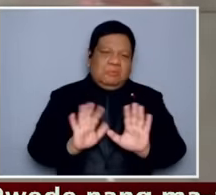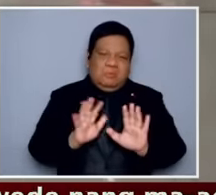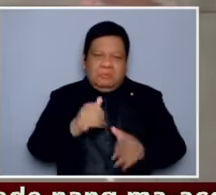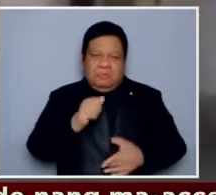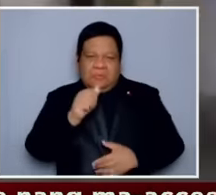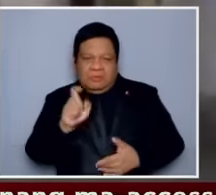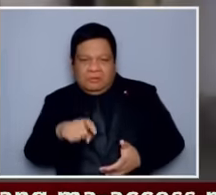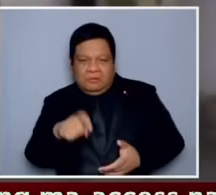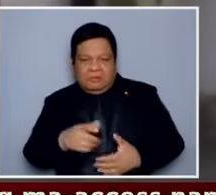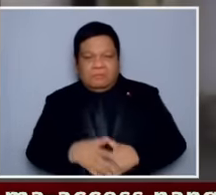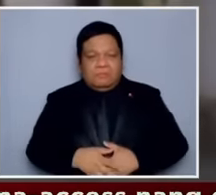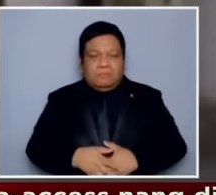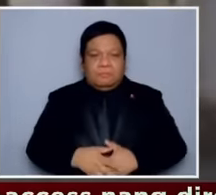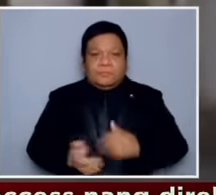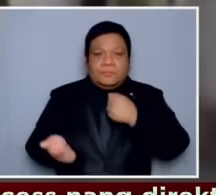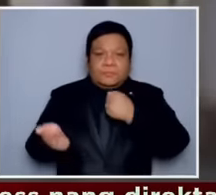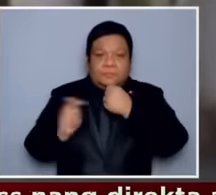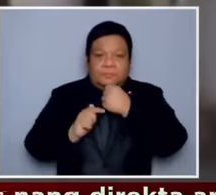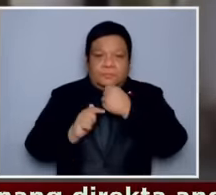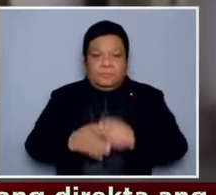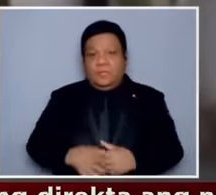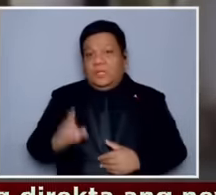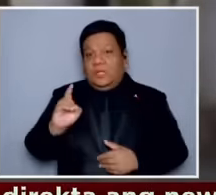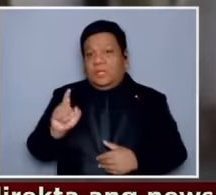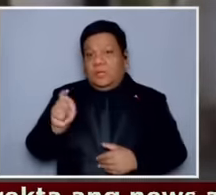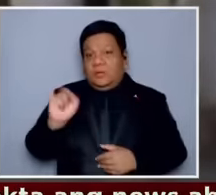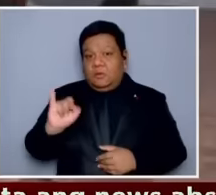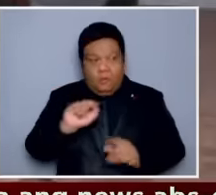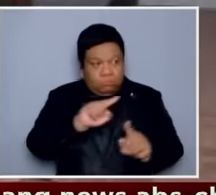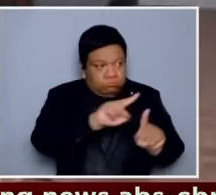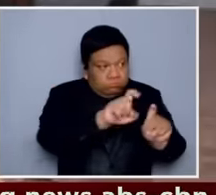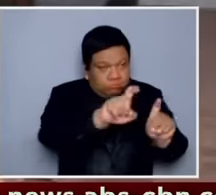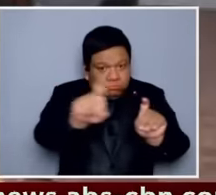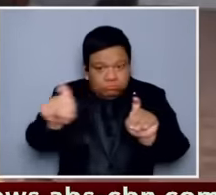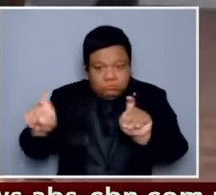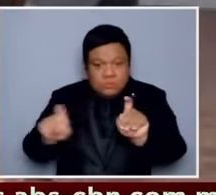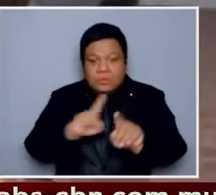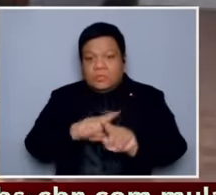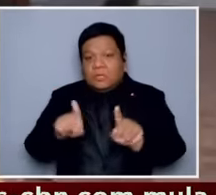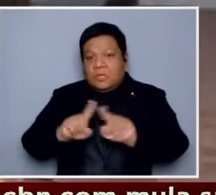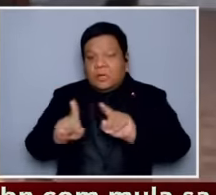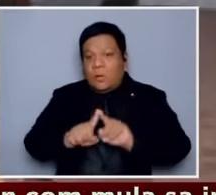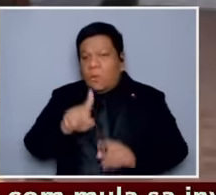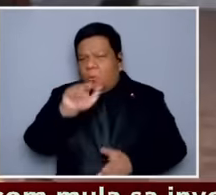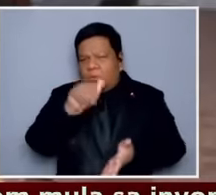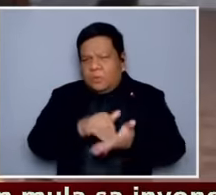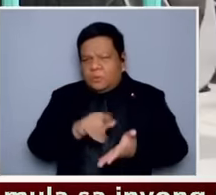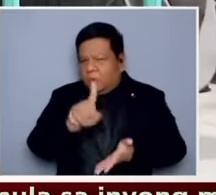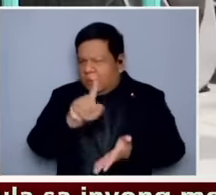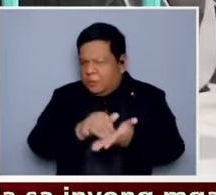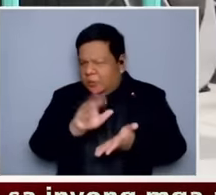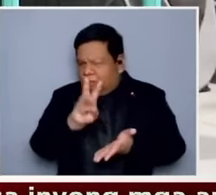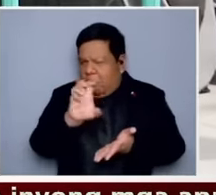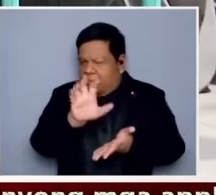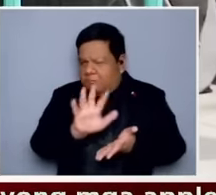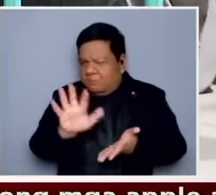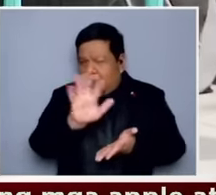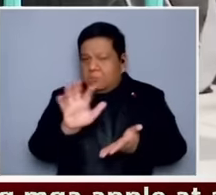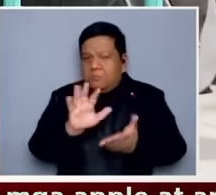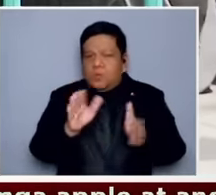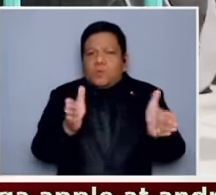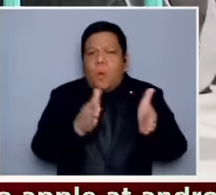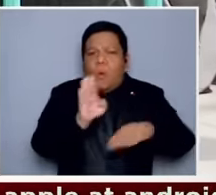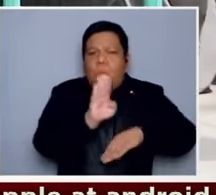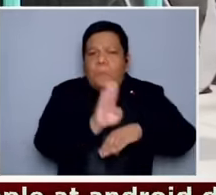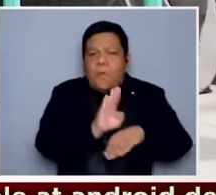survey ng DTI sa 1,664 na mga rehistradong micro, small and medium enterprises o mga maliliit na